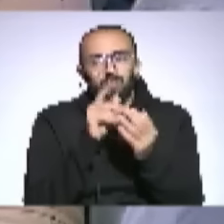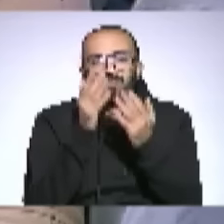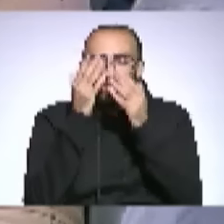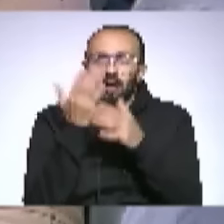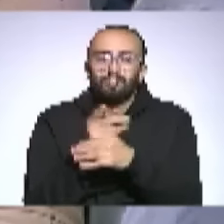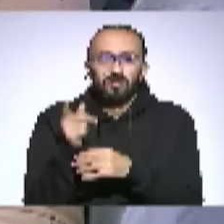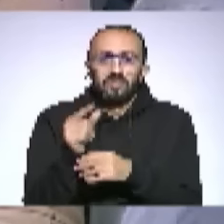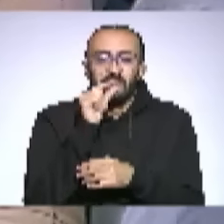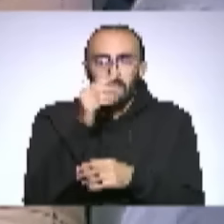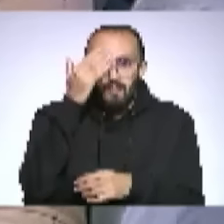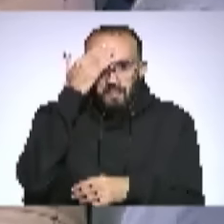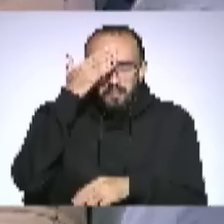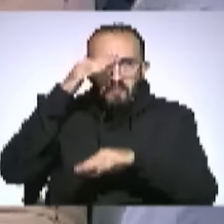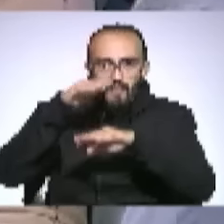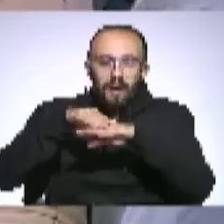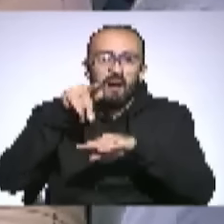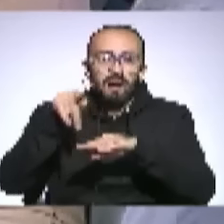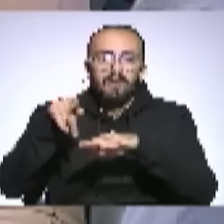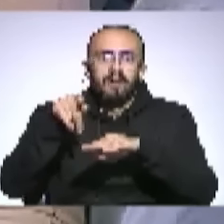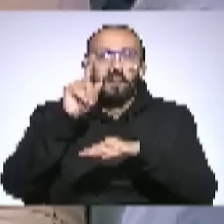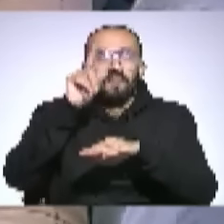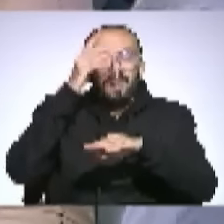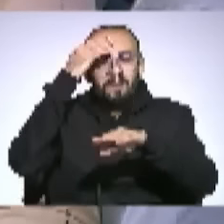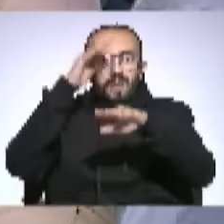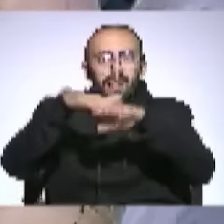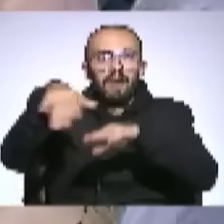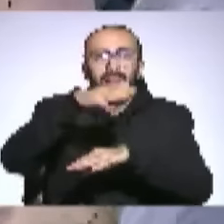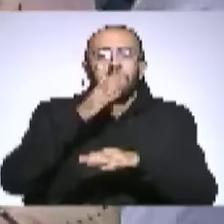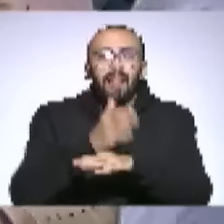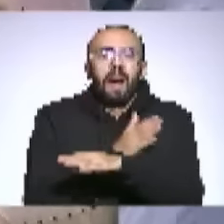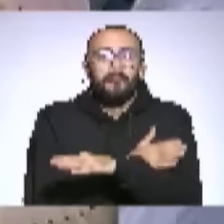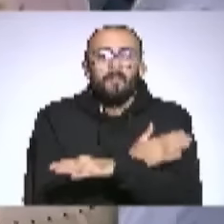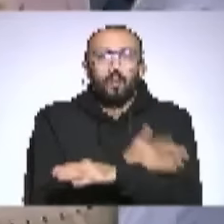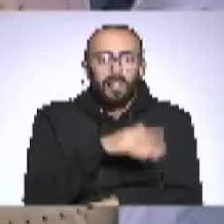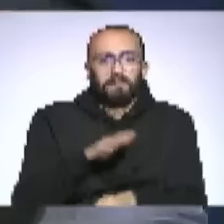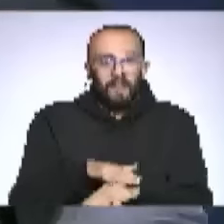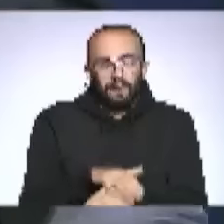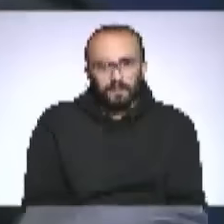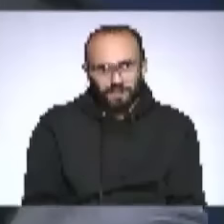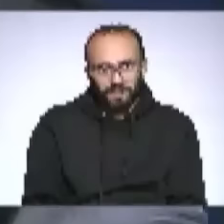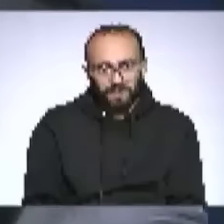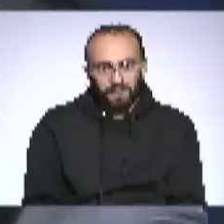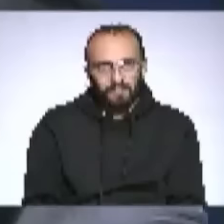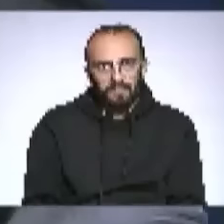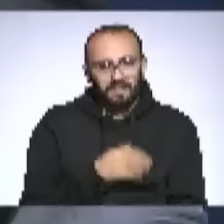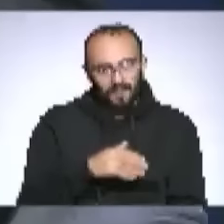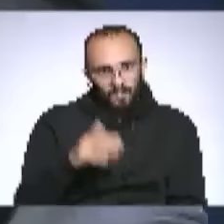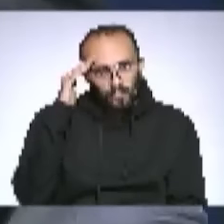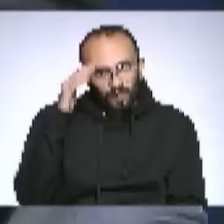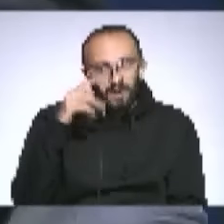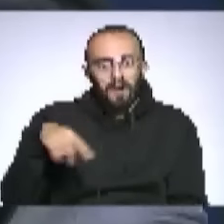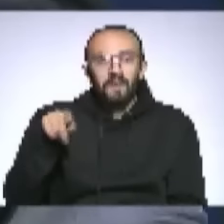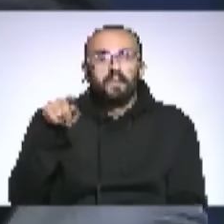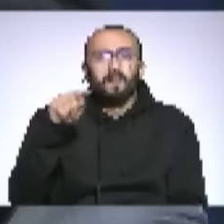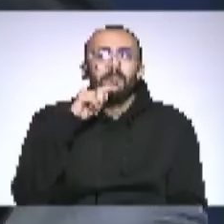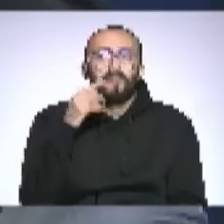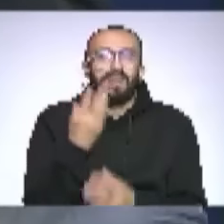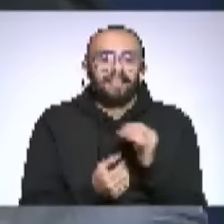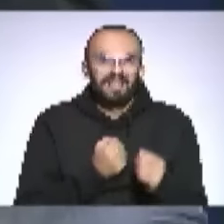لنا كلمه بركه من يافتو ربنا يبارك تعبكم وخدمتكم يعني انا بشكرها بنتنا